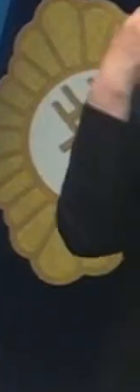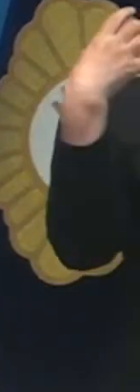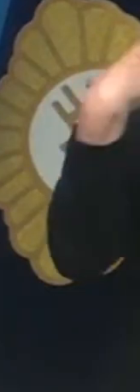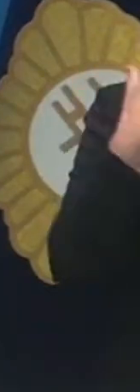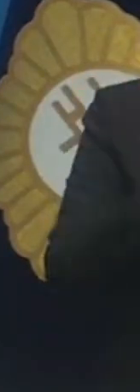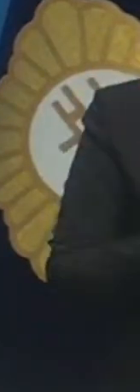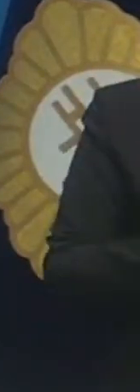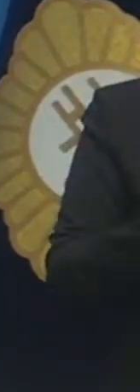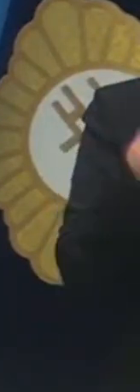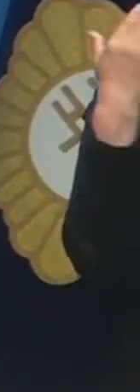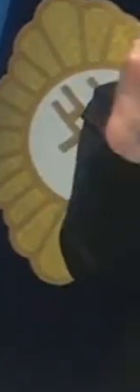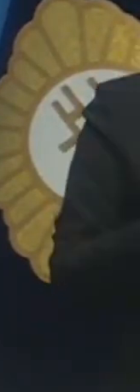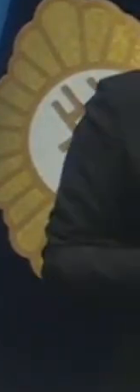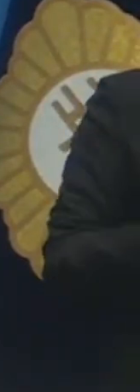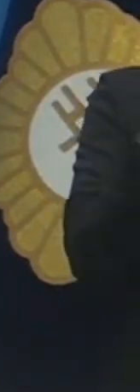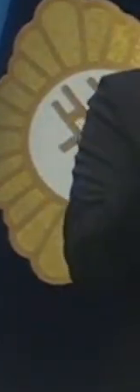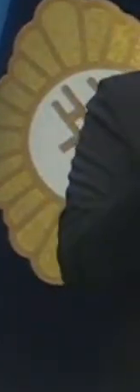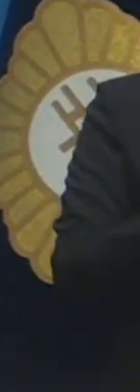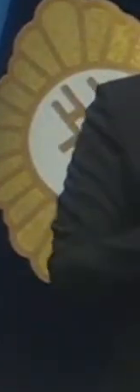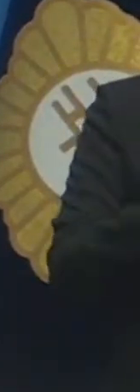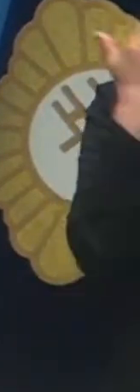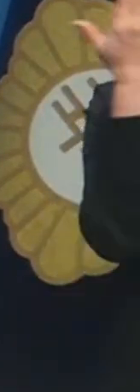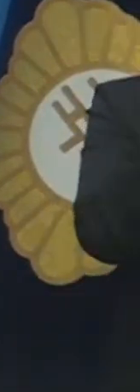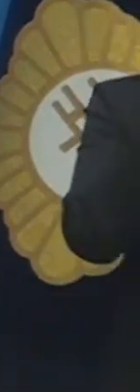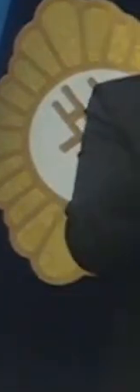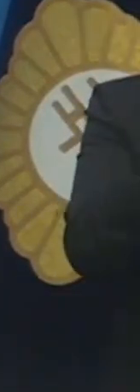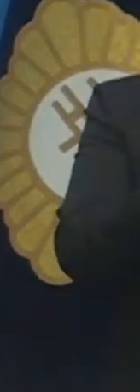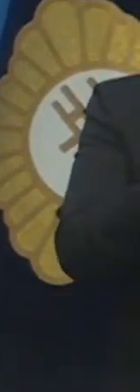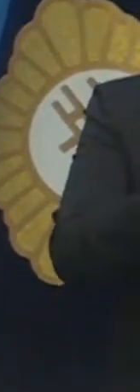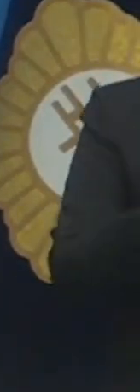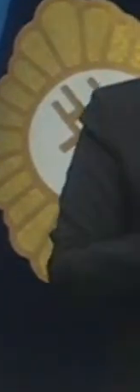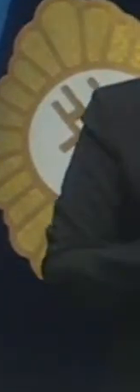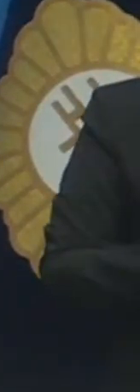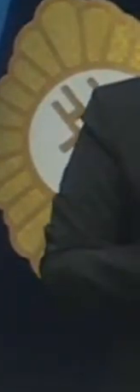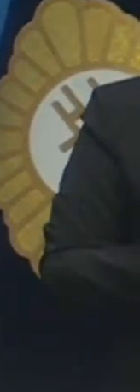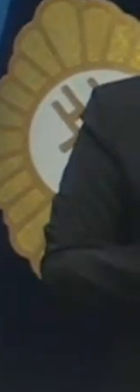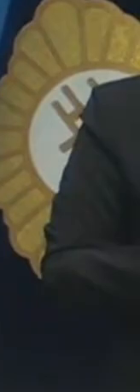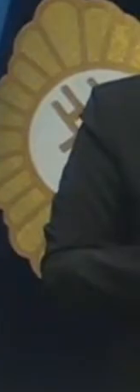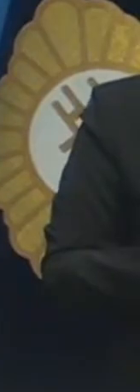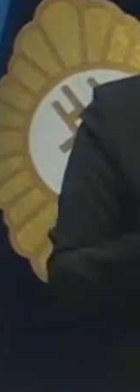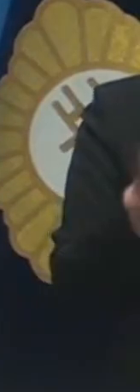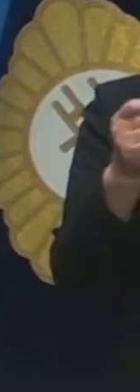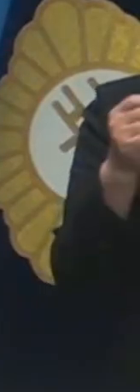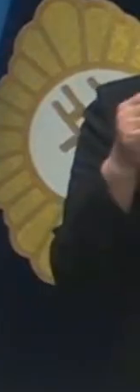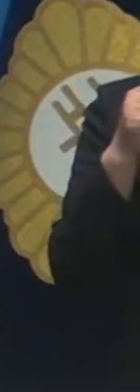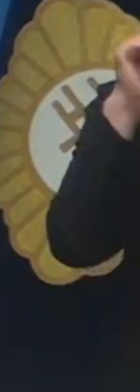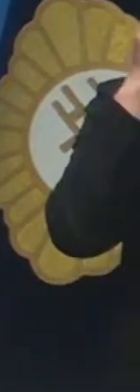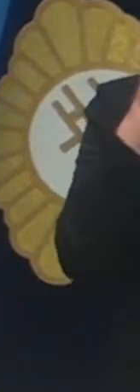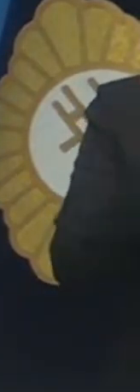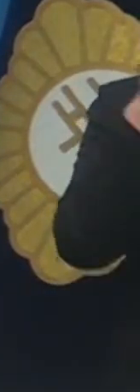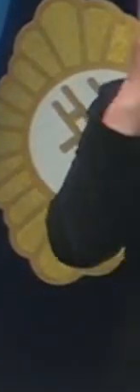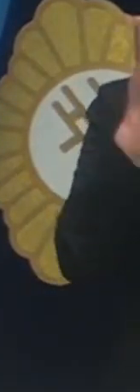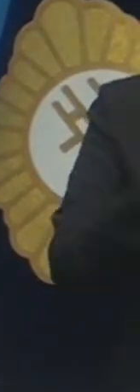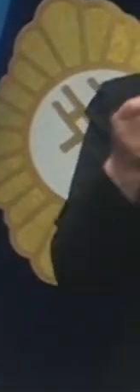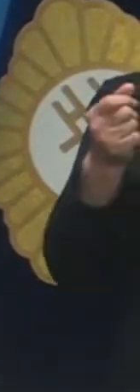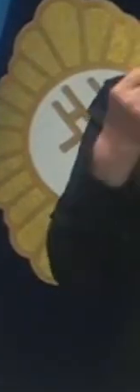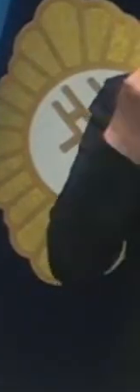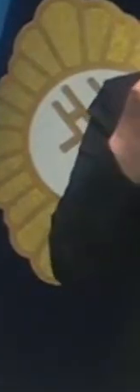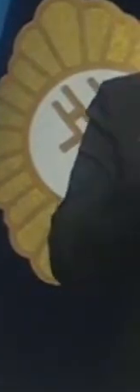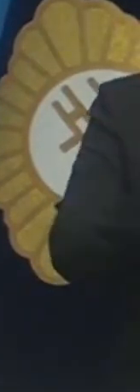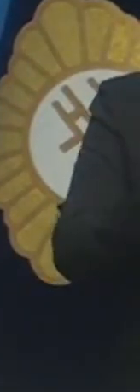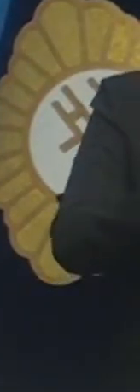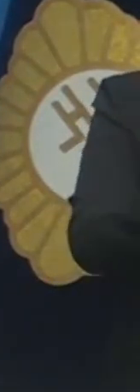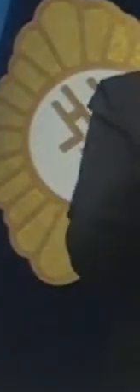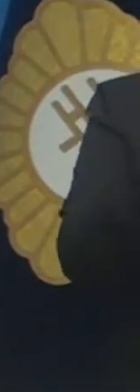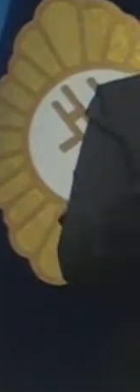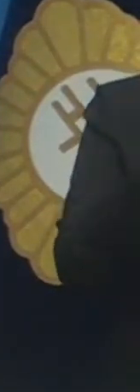신속하고 투명한 후속 조치를 통해 학문의 신뢰를 회복해야 할 것입니다.